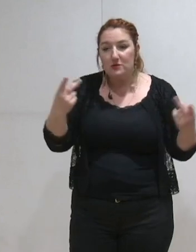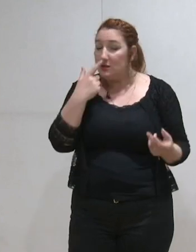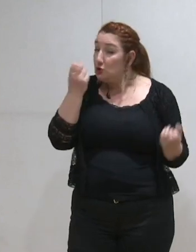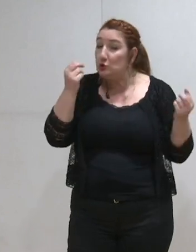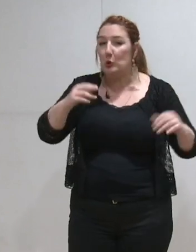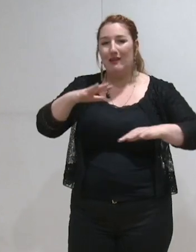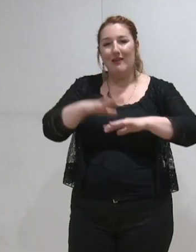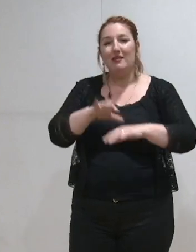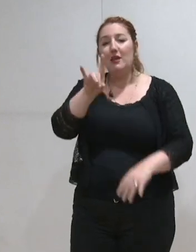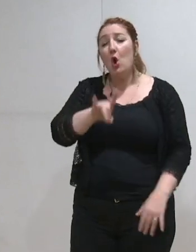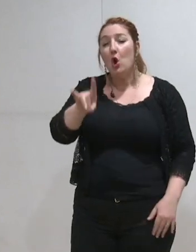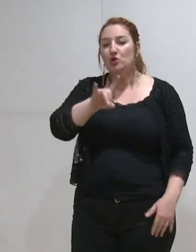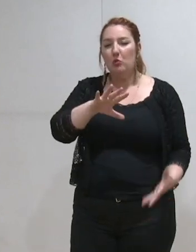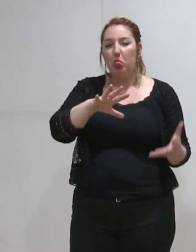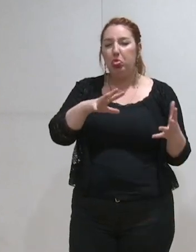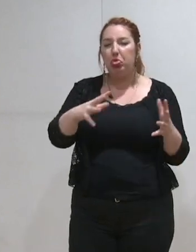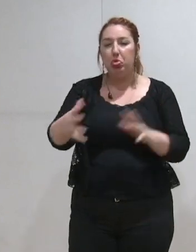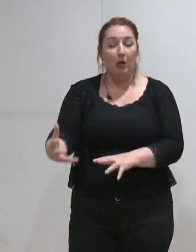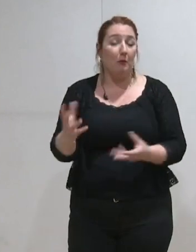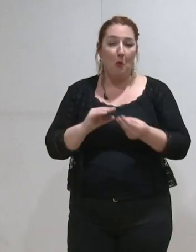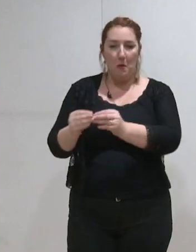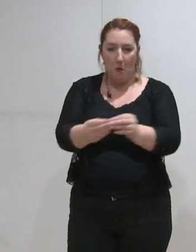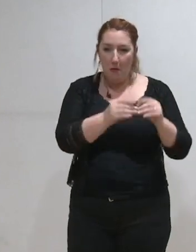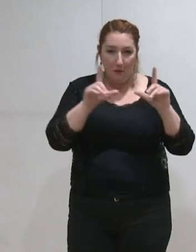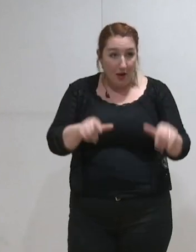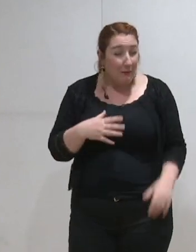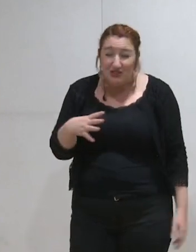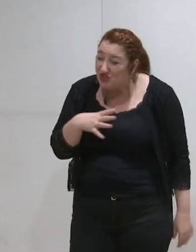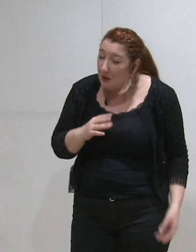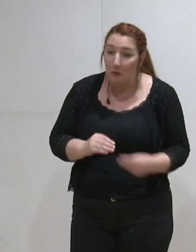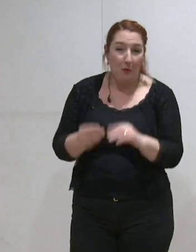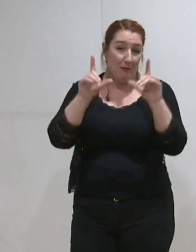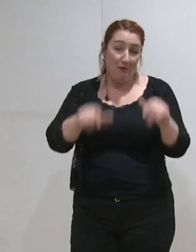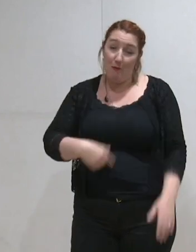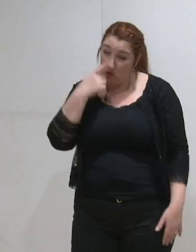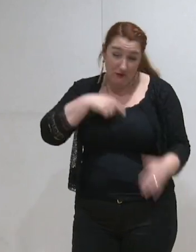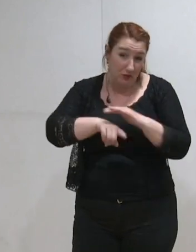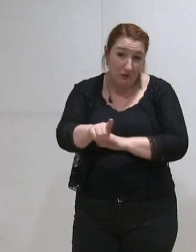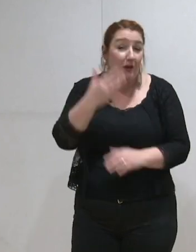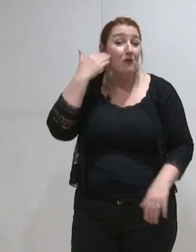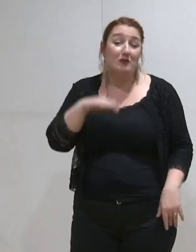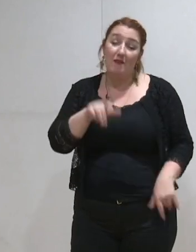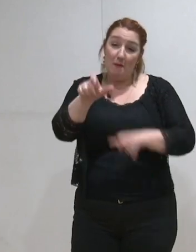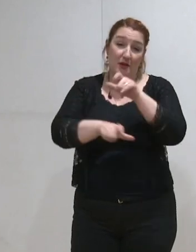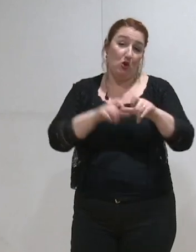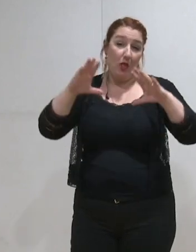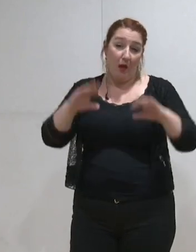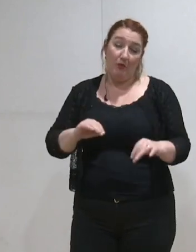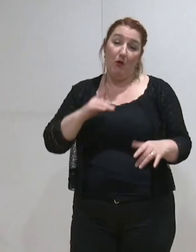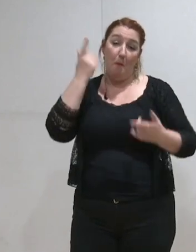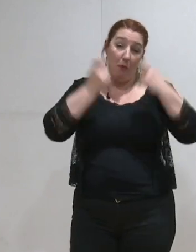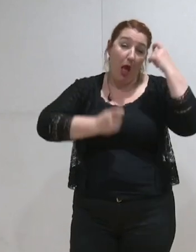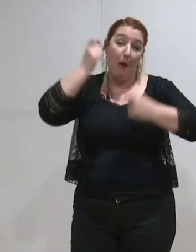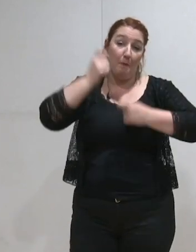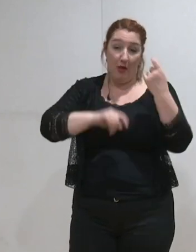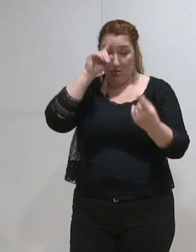bien que ce quartier aurait des problèmes et il a des problèmes et vous savez très bien que vous avez des plaintes des habitants sur le sur le vivre